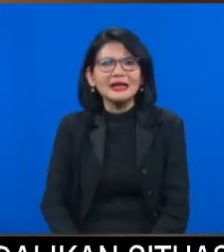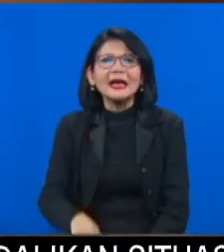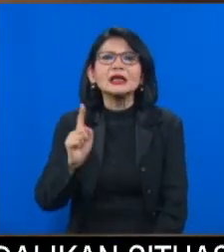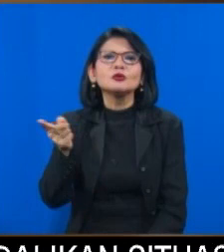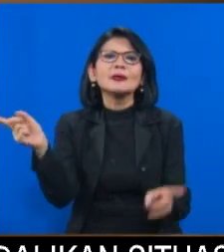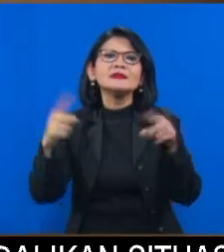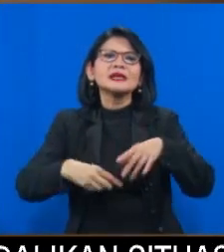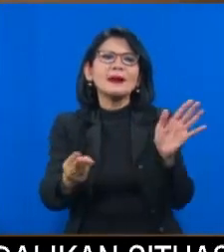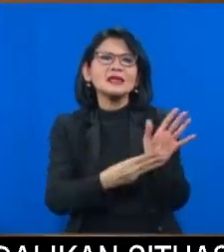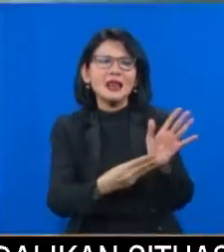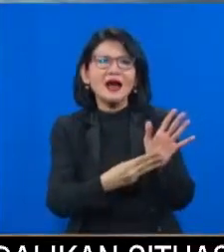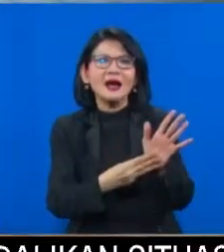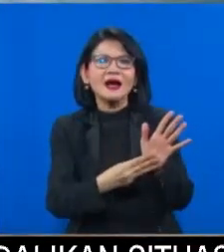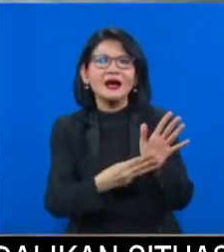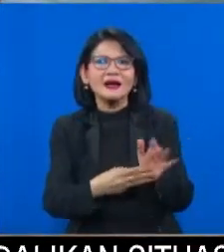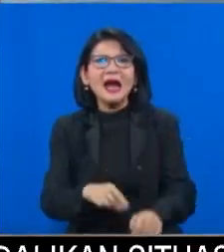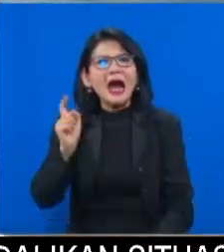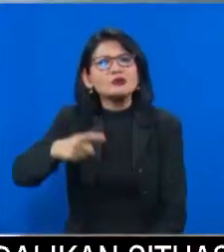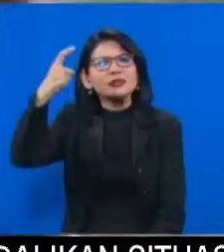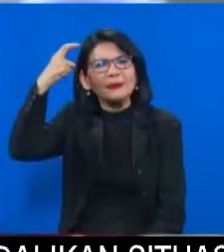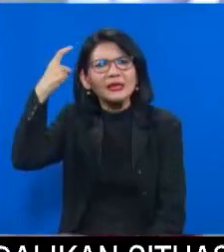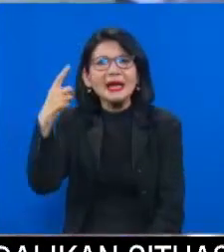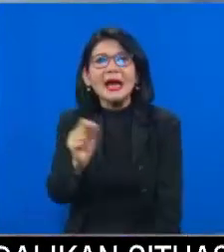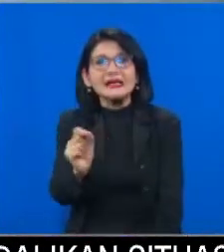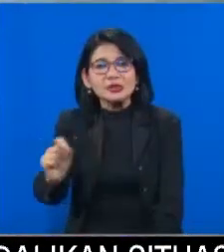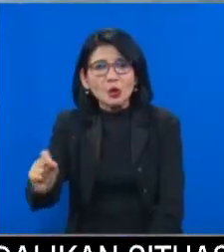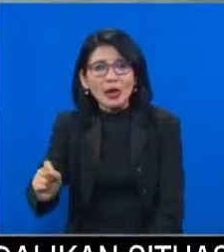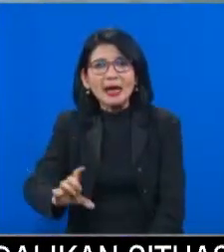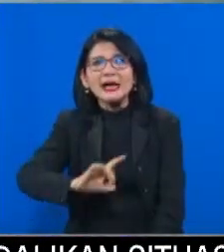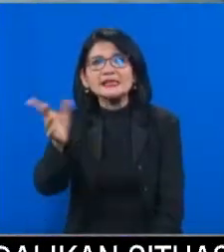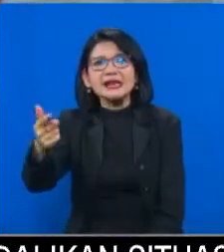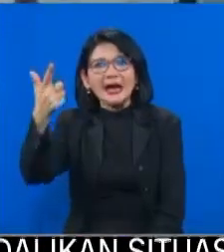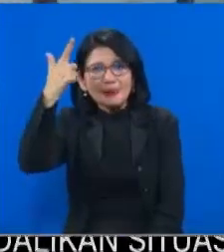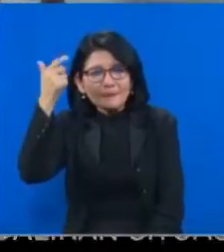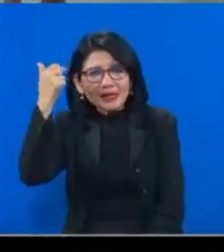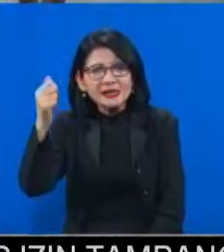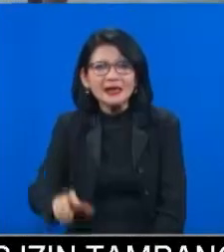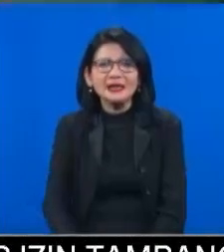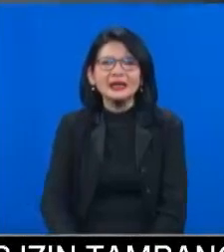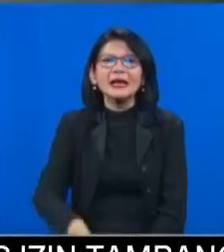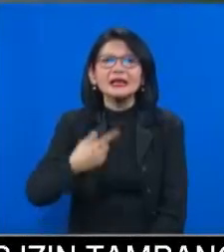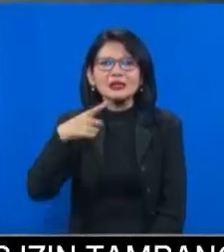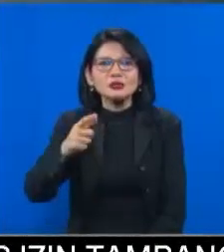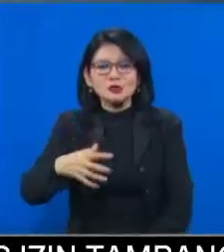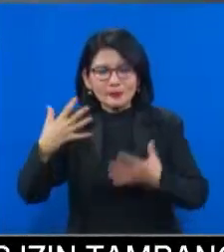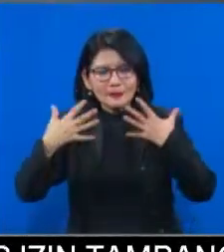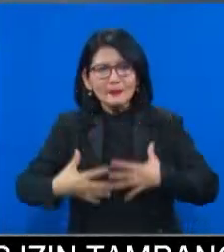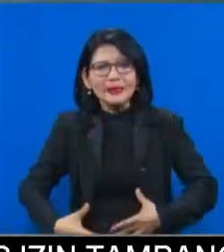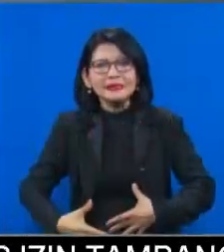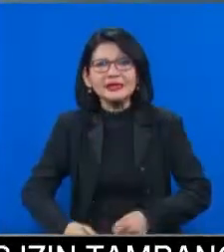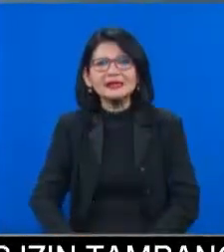menjadi pertimbangan gitu. Di sekolah itu kan kita belajar bukan menimba ilmu secara kognitif, kita juga belajar fisikal, tapi kita